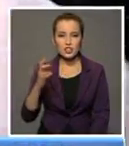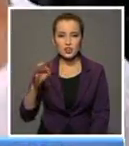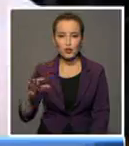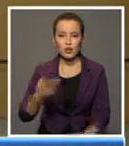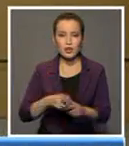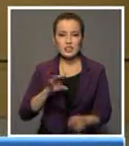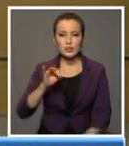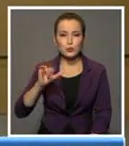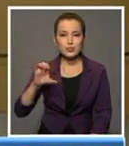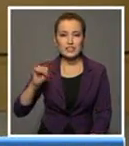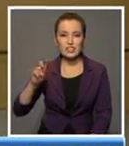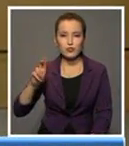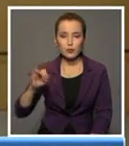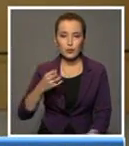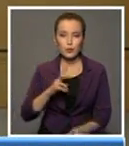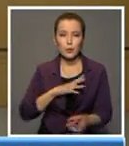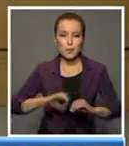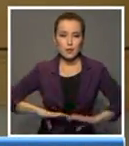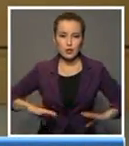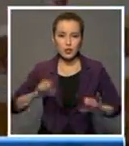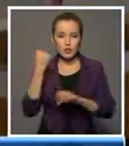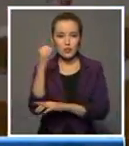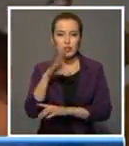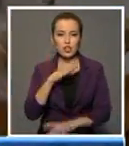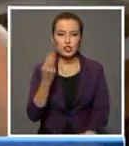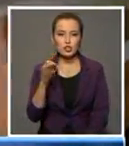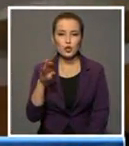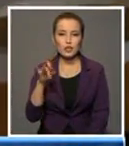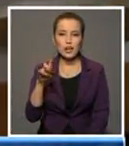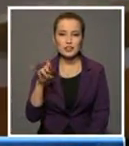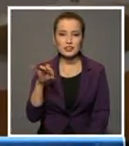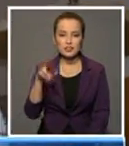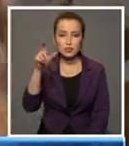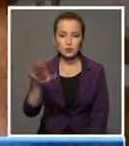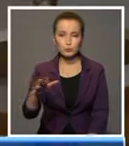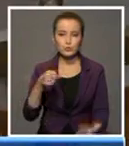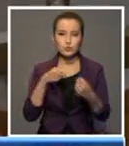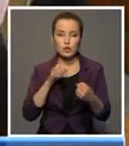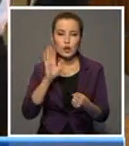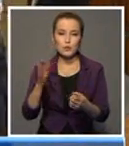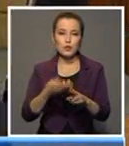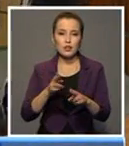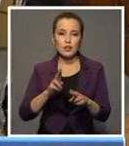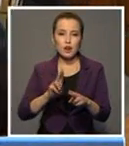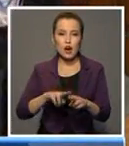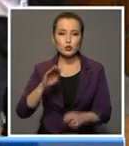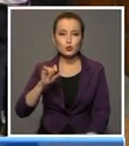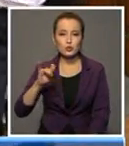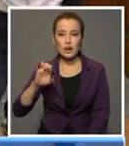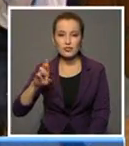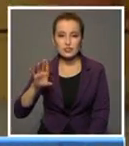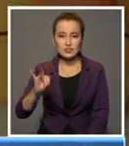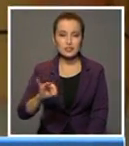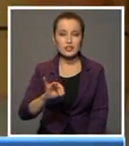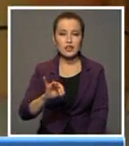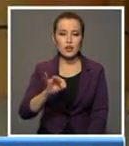WBC Силве белбеуі үшін шотландиялық Майкл Макгурпен жұдырық түйістіреді. Ал жартылай орта салмақтағы Александр Журавский